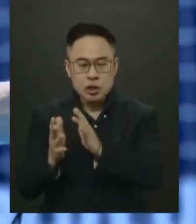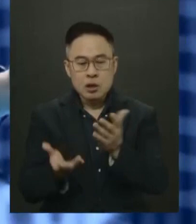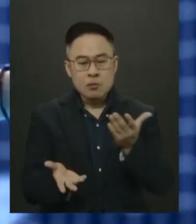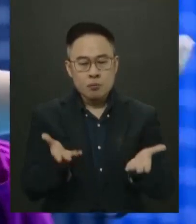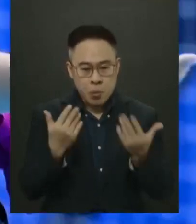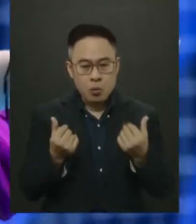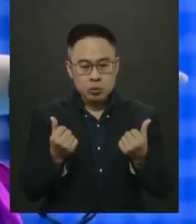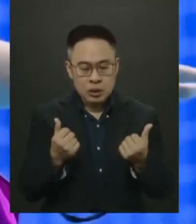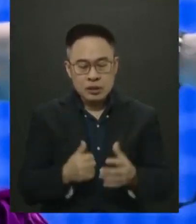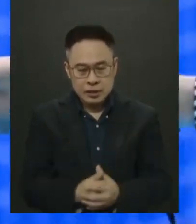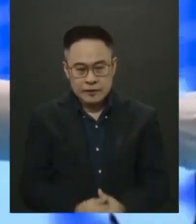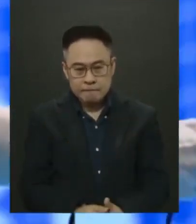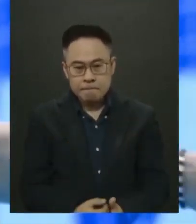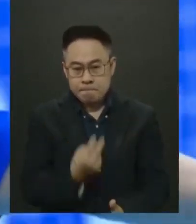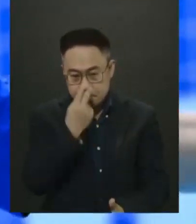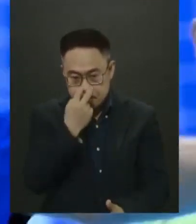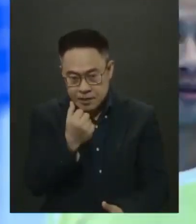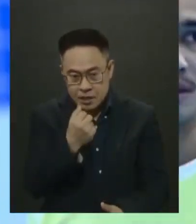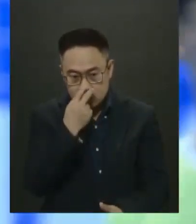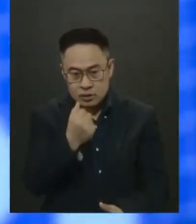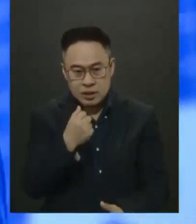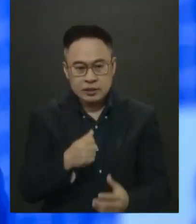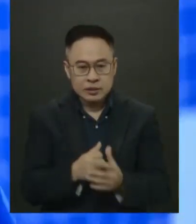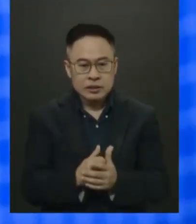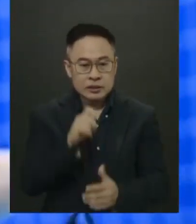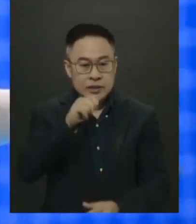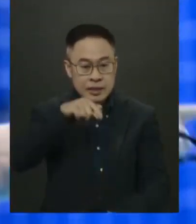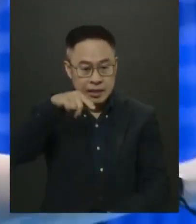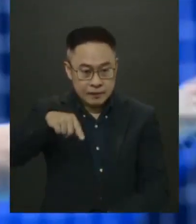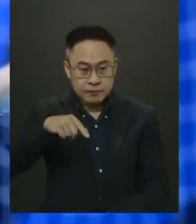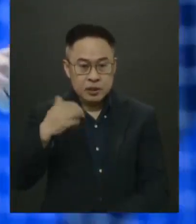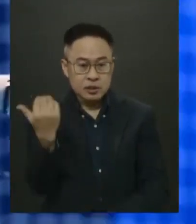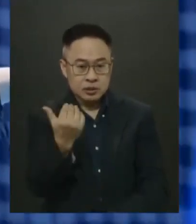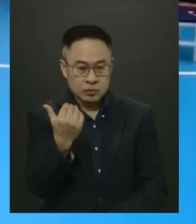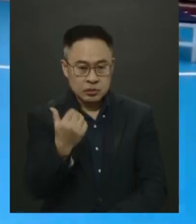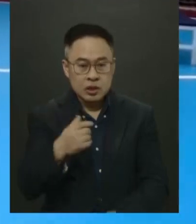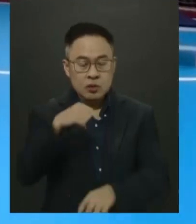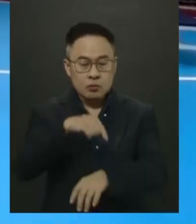กครั้งนะคะ T-Sport 7ถ่ายทอดสดนะคะทั้งทางทีวีและแอปพลิเคชันวันนี้ 1:30